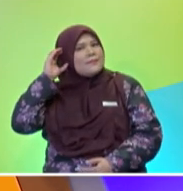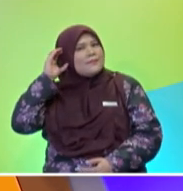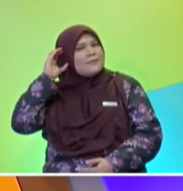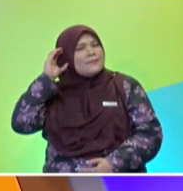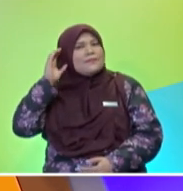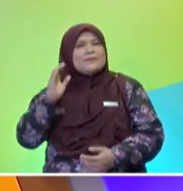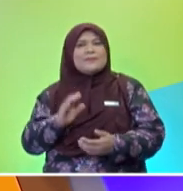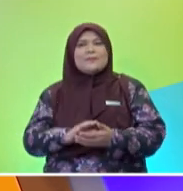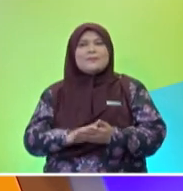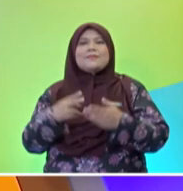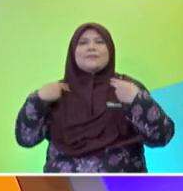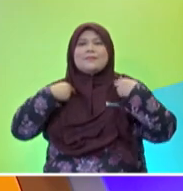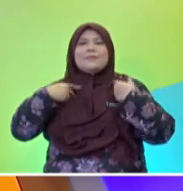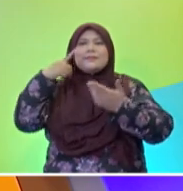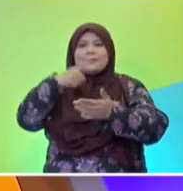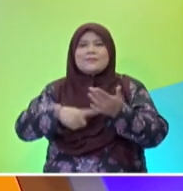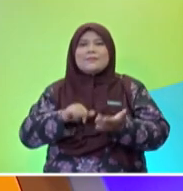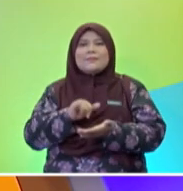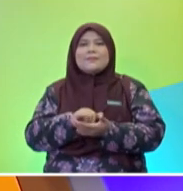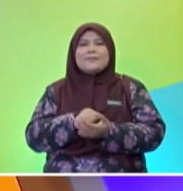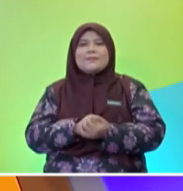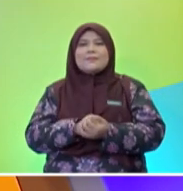bunyi hewan apa itu Mira